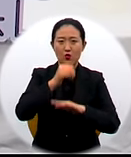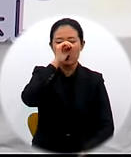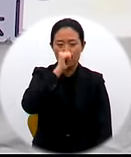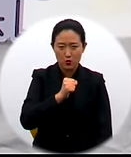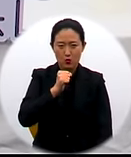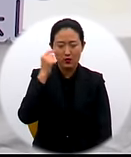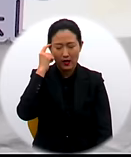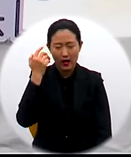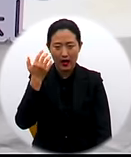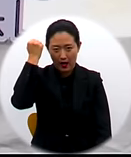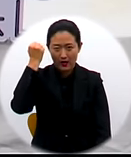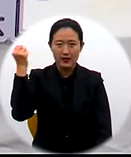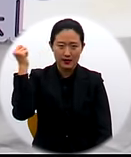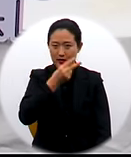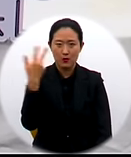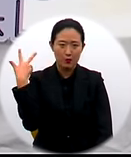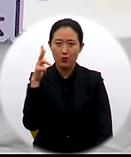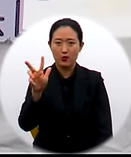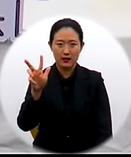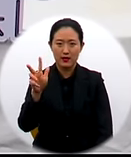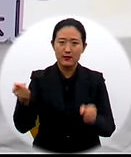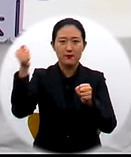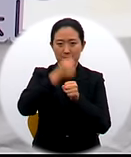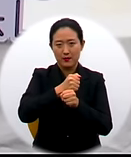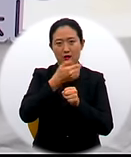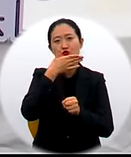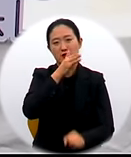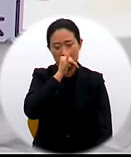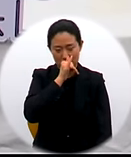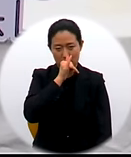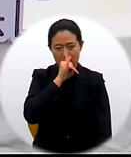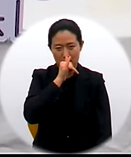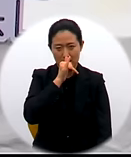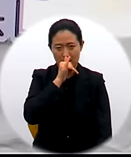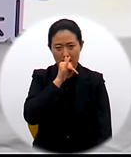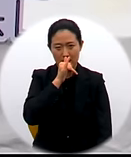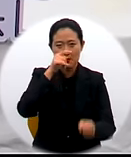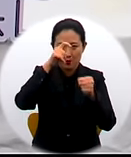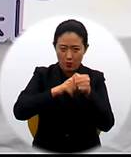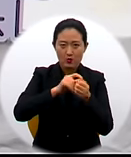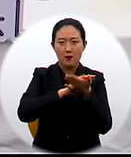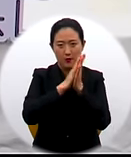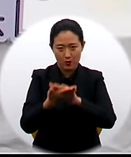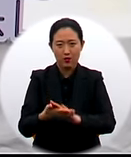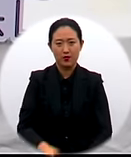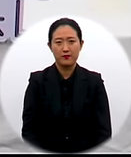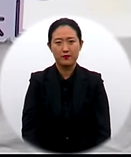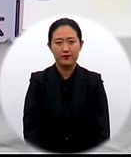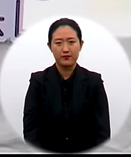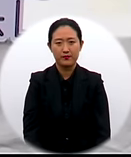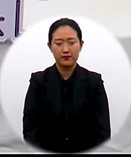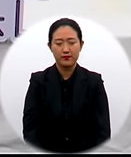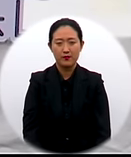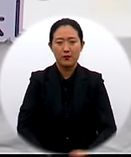수 있도록 어떻게 보면 시장에 있는 인재들을 관리하는 방식의 팀 세팅으로 달라지는 거죠. 이렇게 모든 기업에는